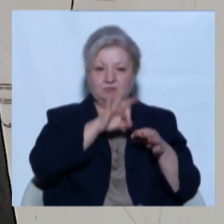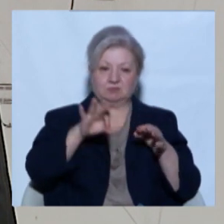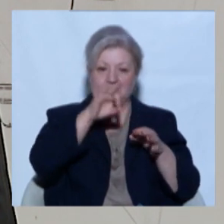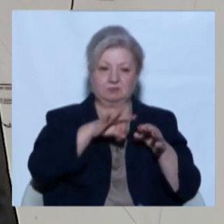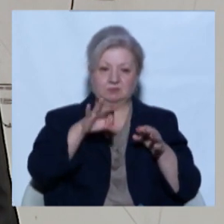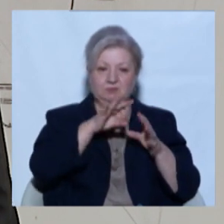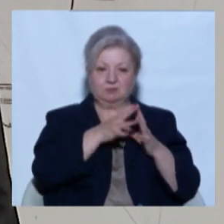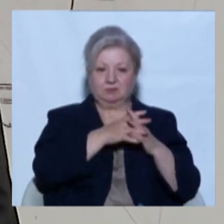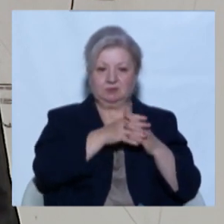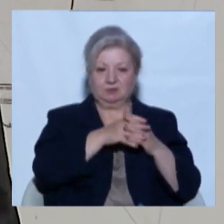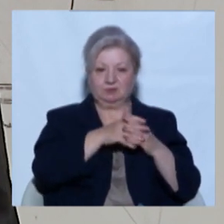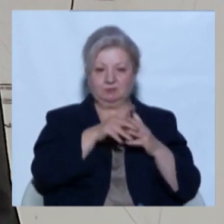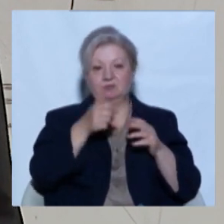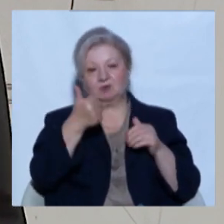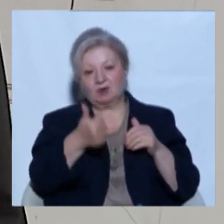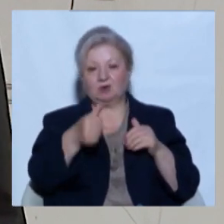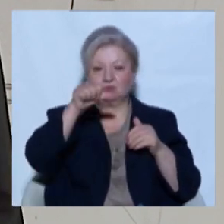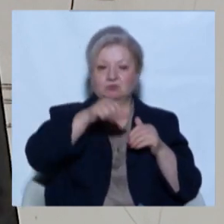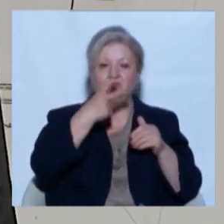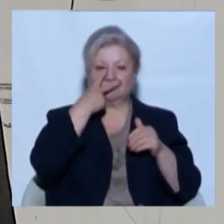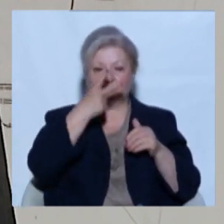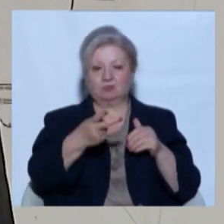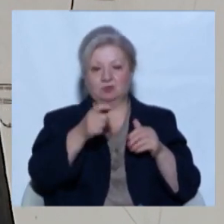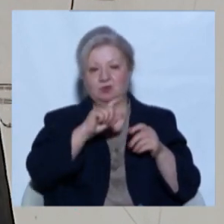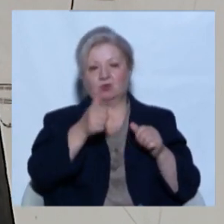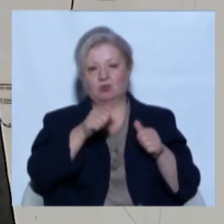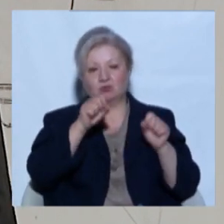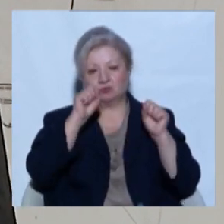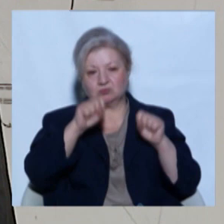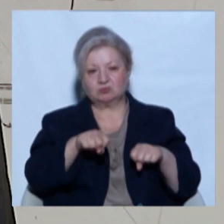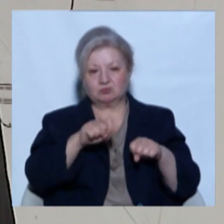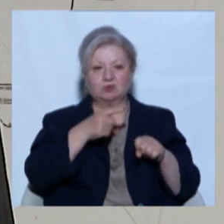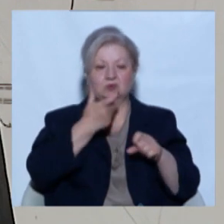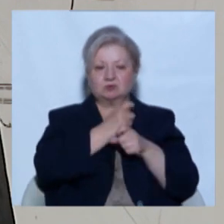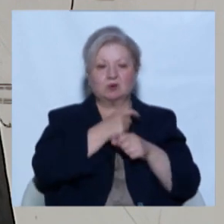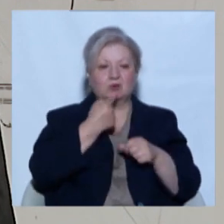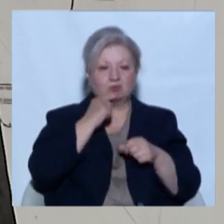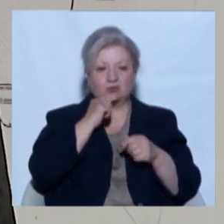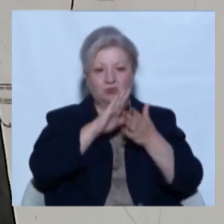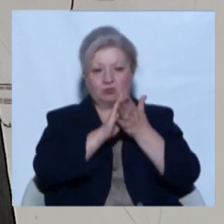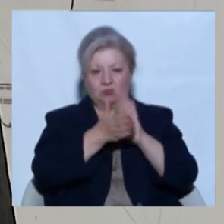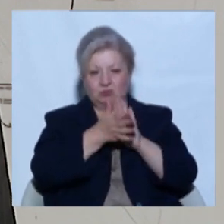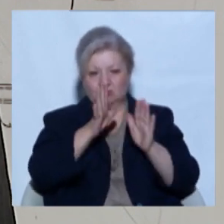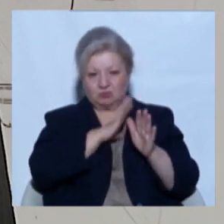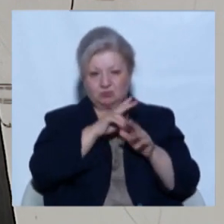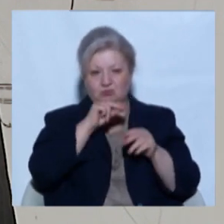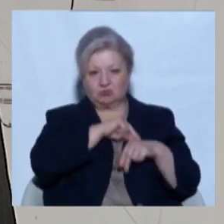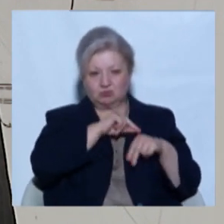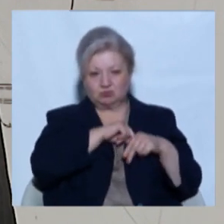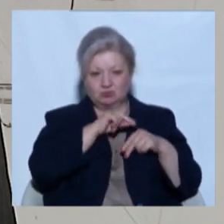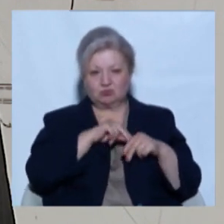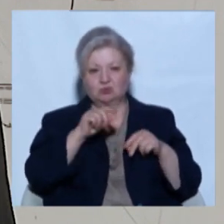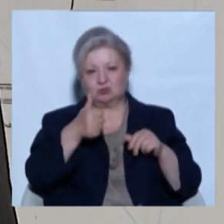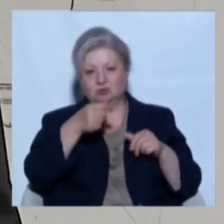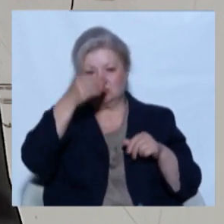ექსპერიმენტის თქვათ ვარგისიანობის შესახებ, რამდენად შეძლეს. ურთულეს პირობებში უწევთ მუშაობა ბავშვებს,